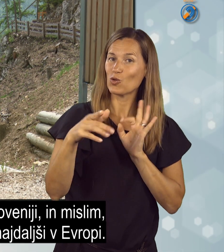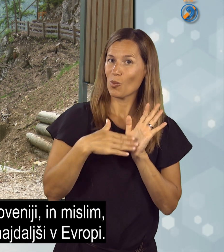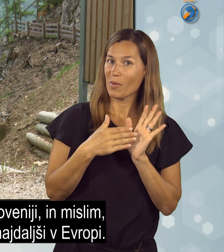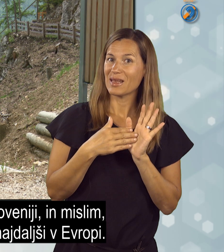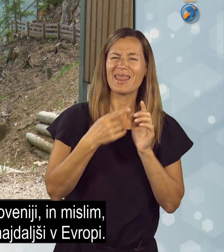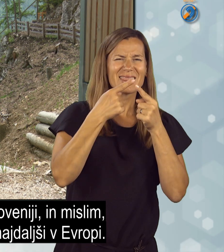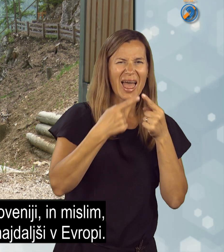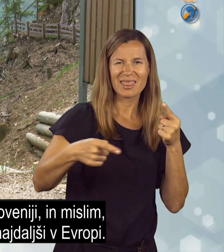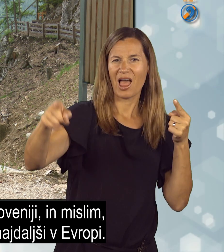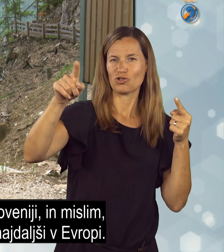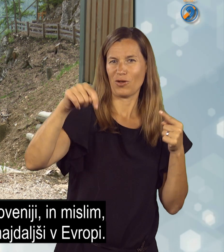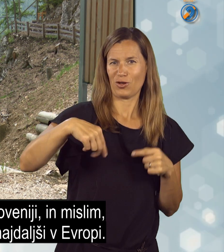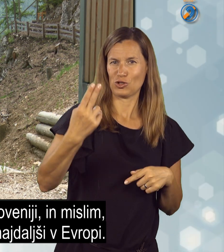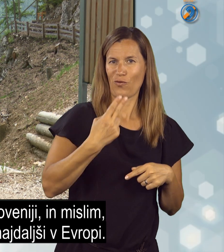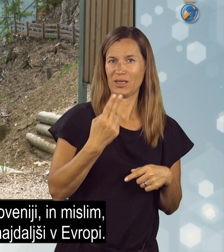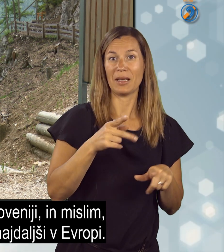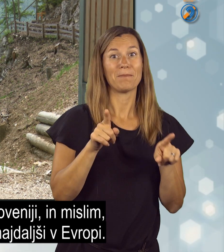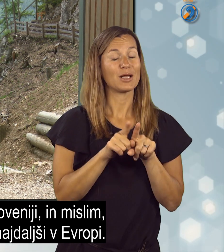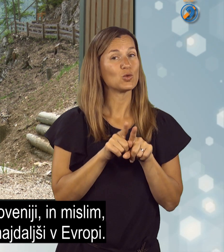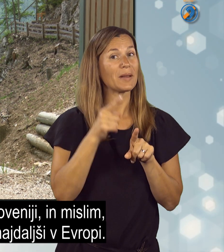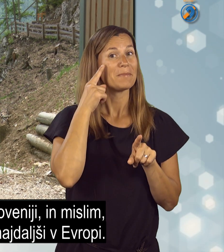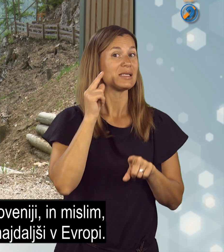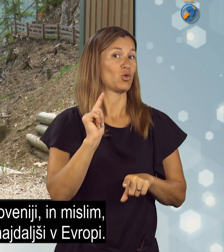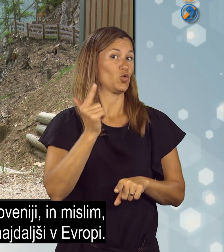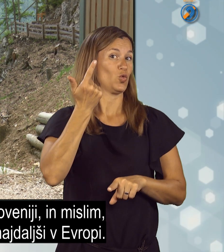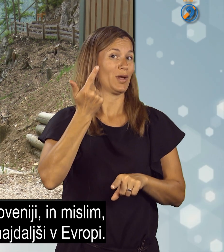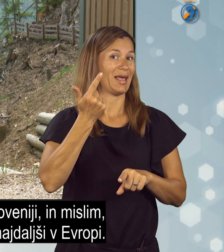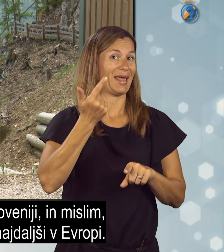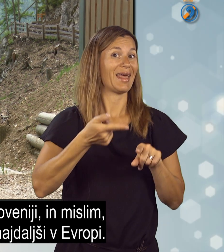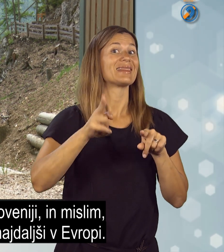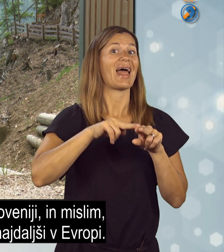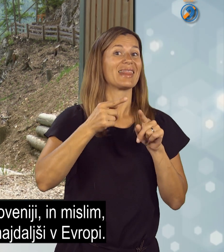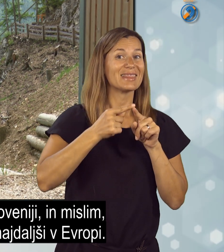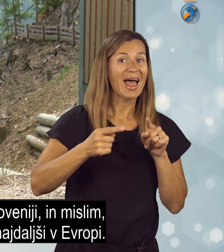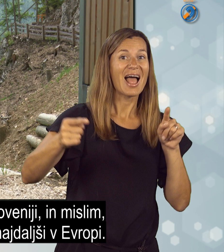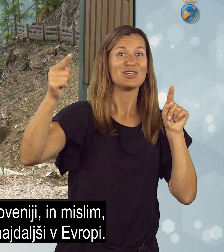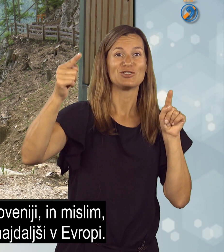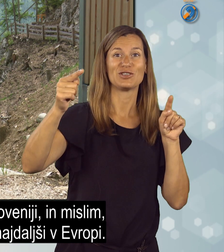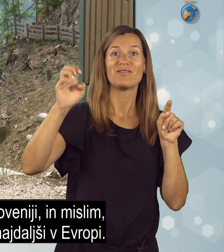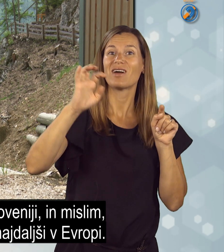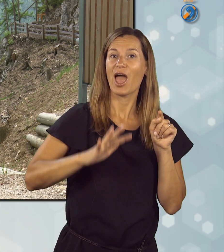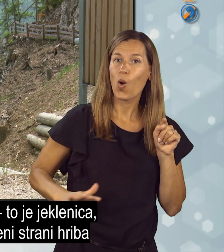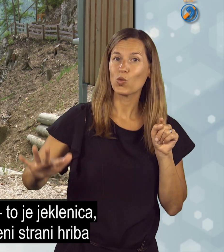je najdaljši v Sloveniji in tudi, mislim, da drugi najdaljši trenutno v Evropi.